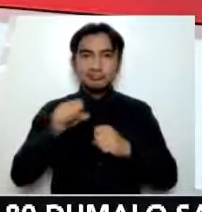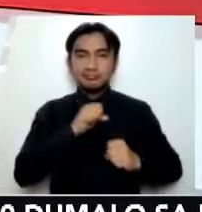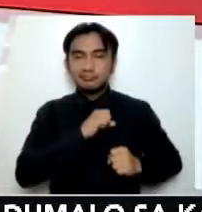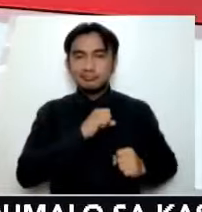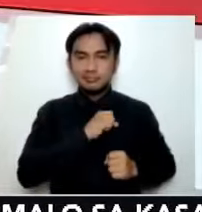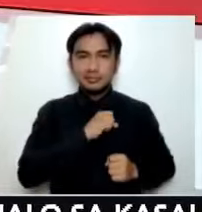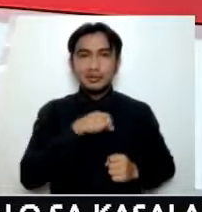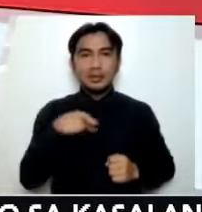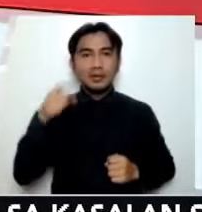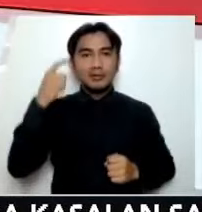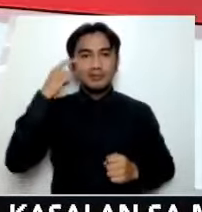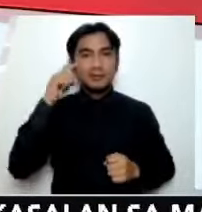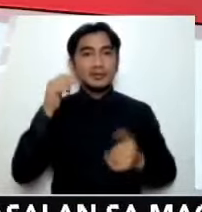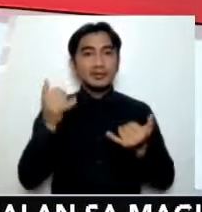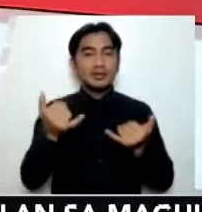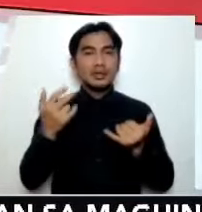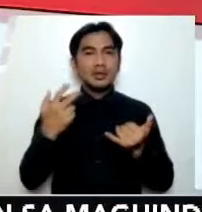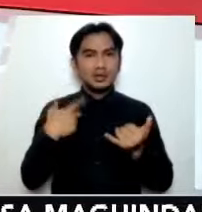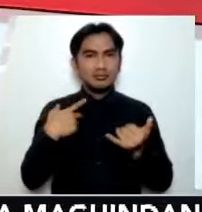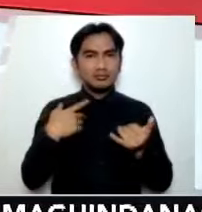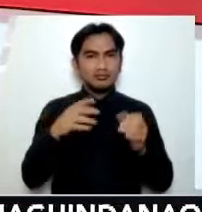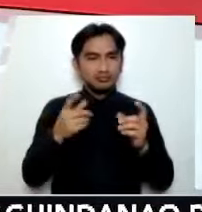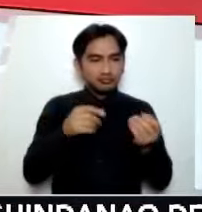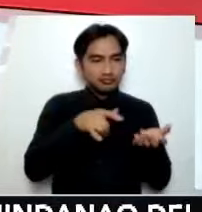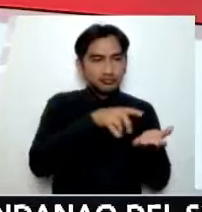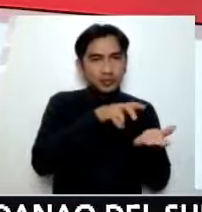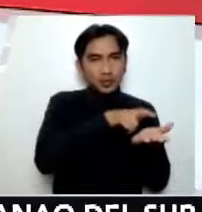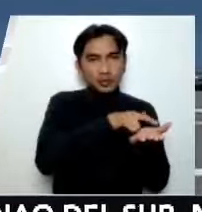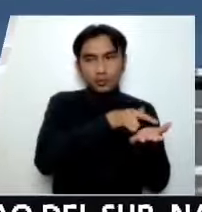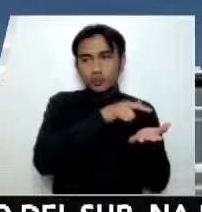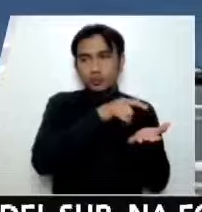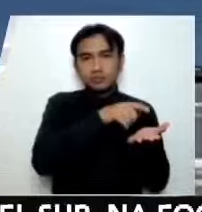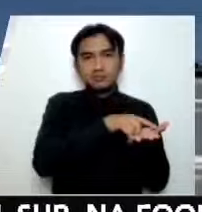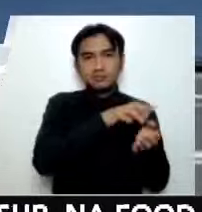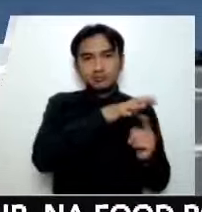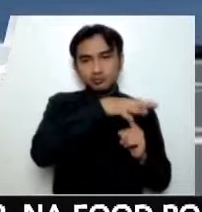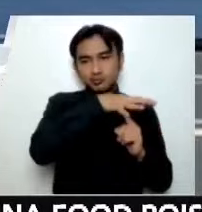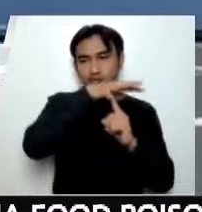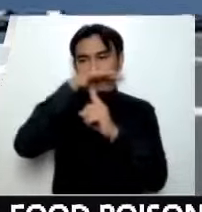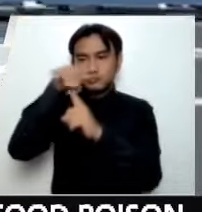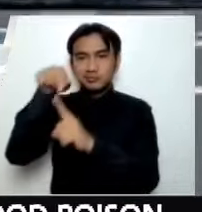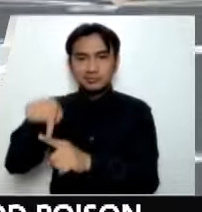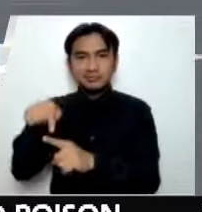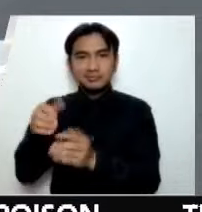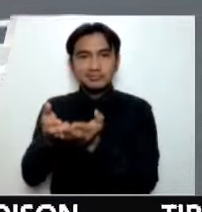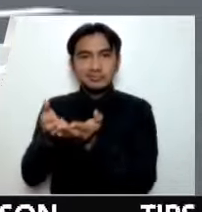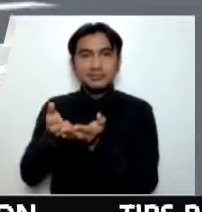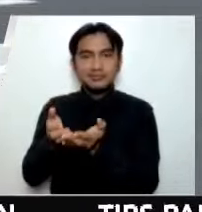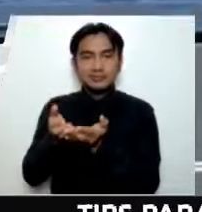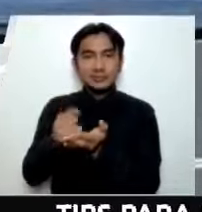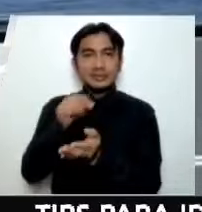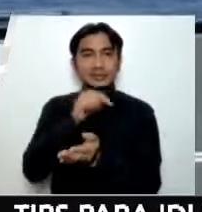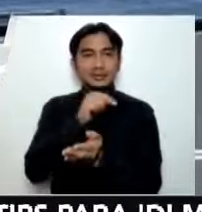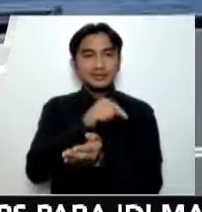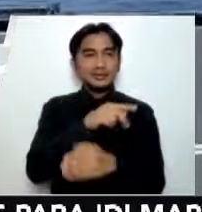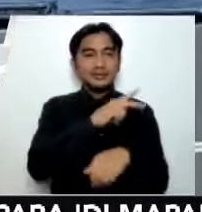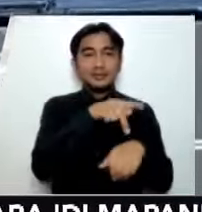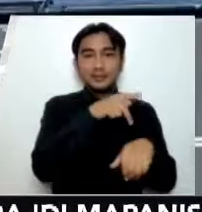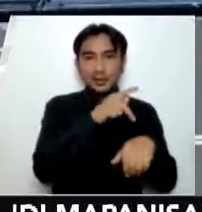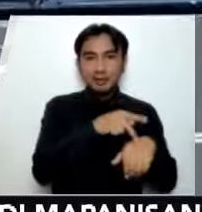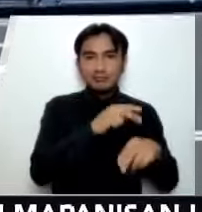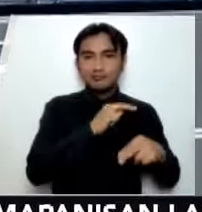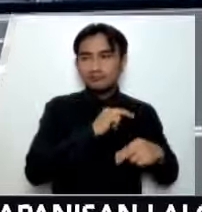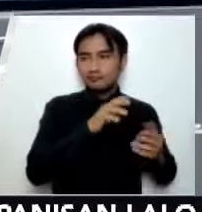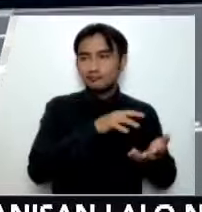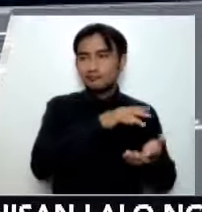cross deck landing sa Solusi sa Palawan lumipad at lumapag ang helicopter ng Philippine Navy mula sa isang barko